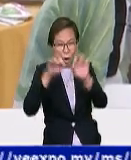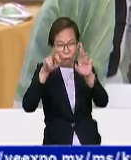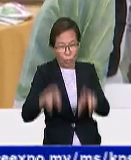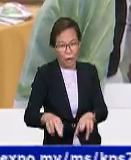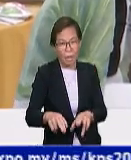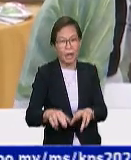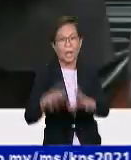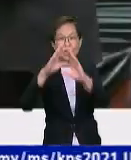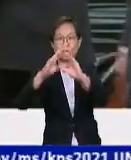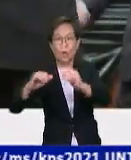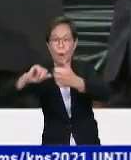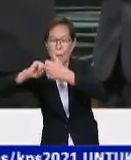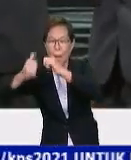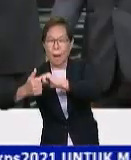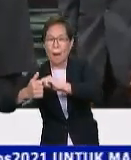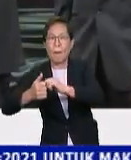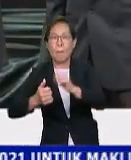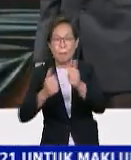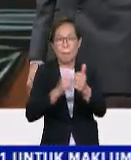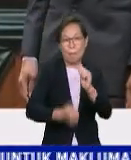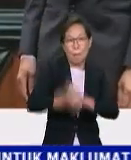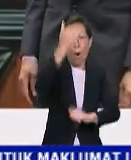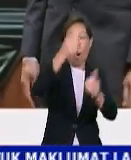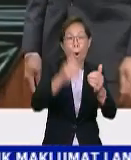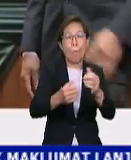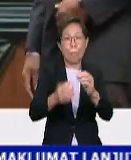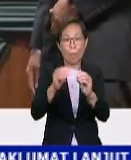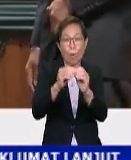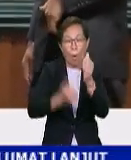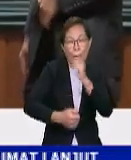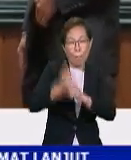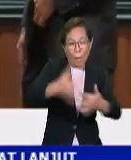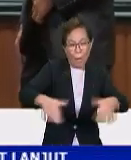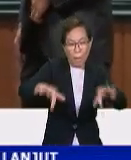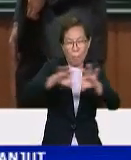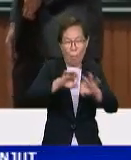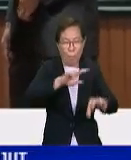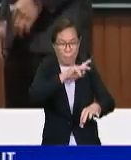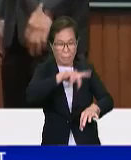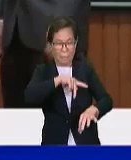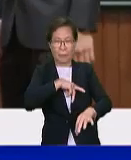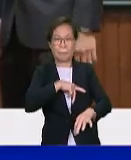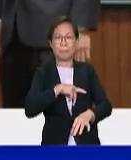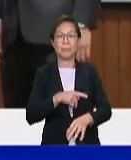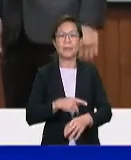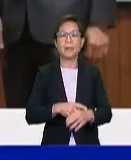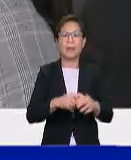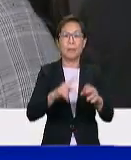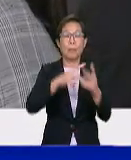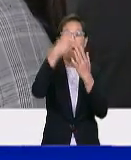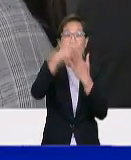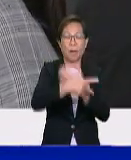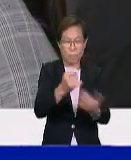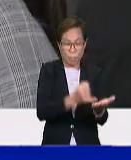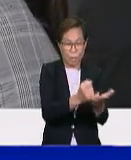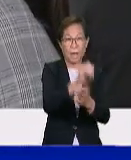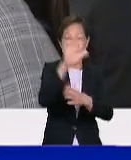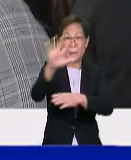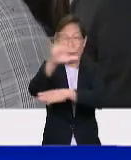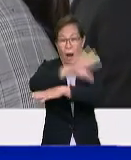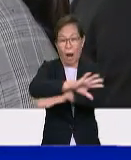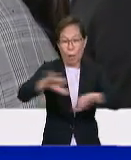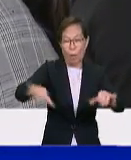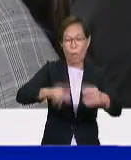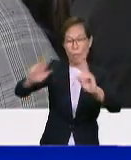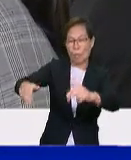rakyat mengatasi kepentingan peribadi sehubungan itu beliau berharap program Minggu integriti selama 5 hari yang dilaksana secara